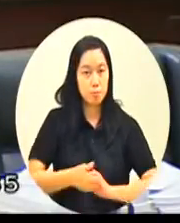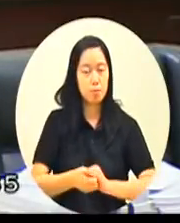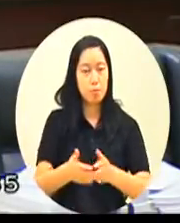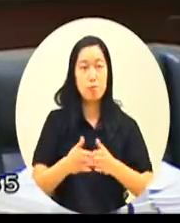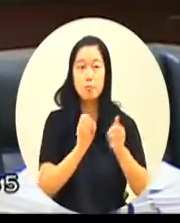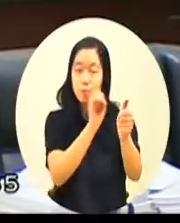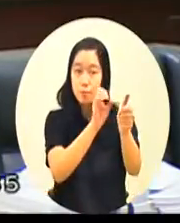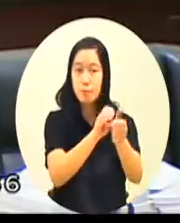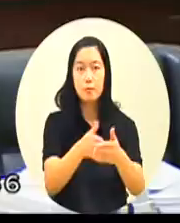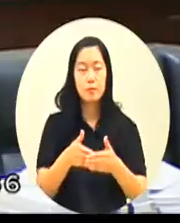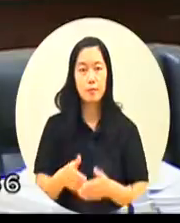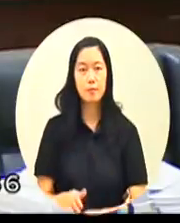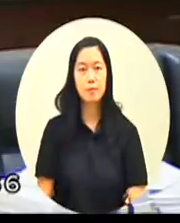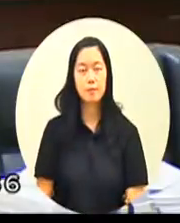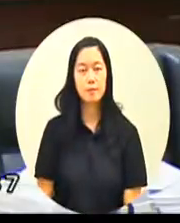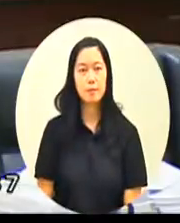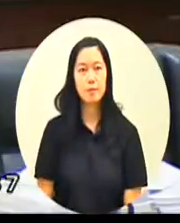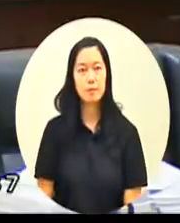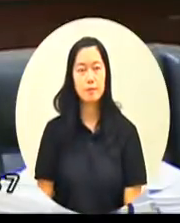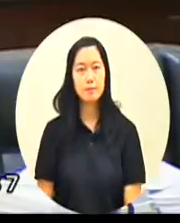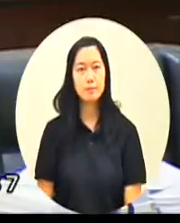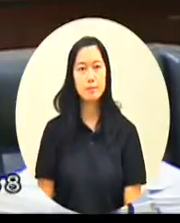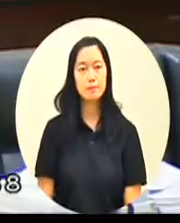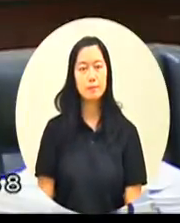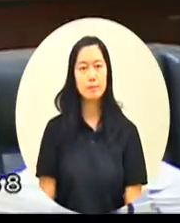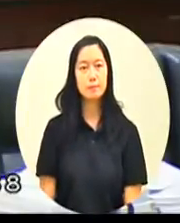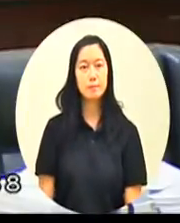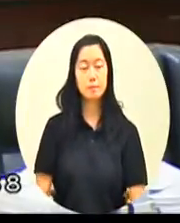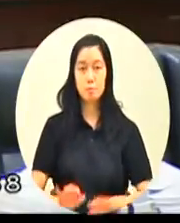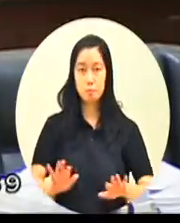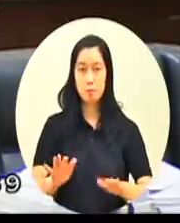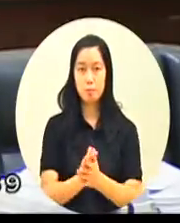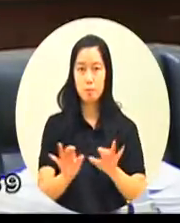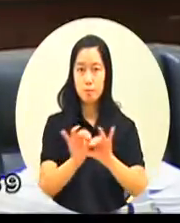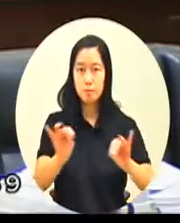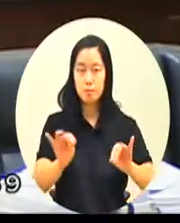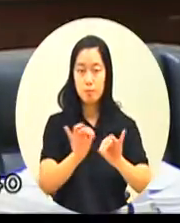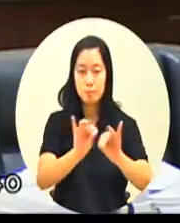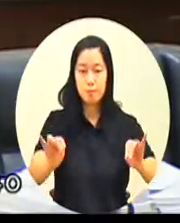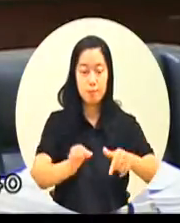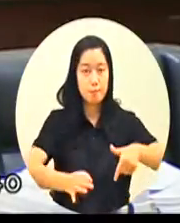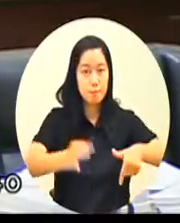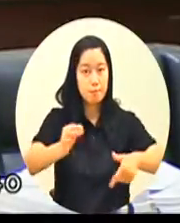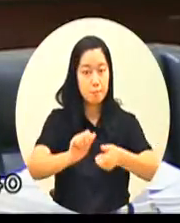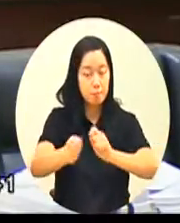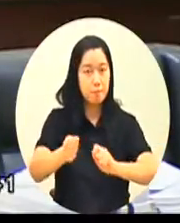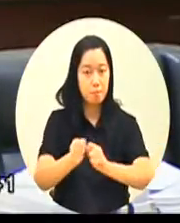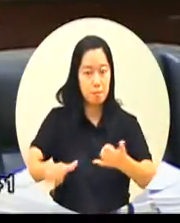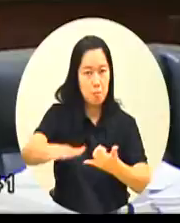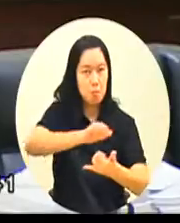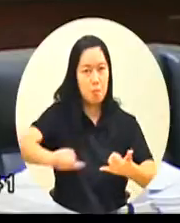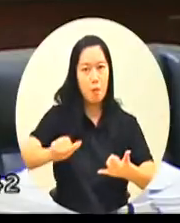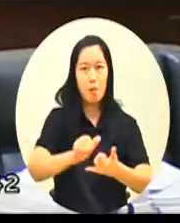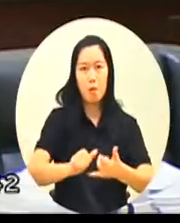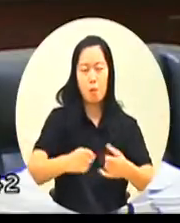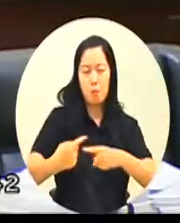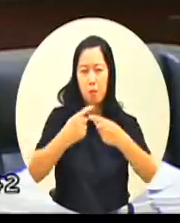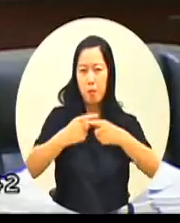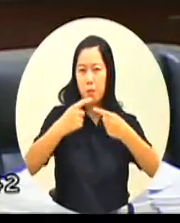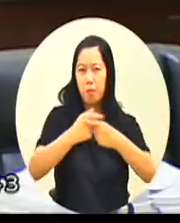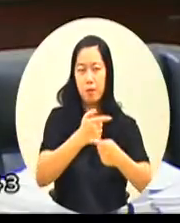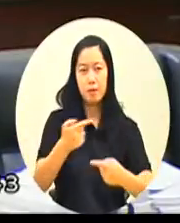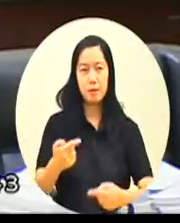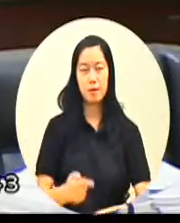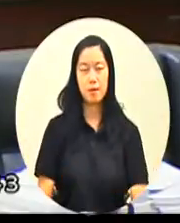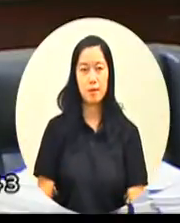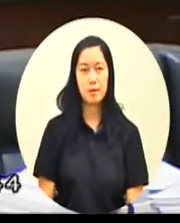道。下一个问题是，我想现在的地价税全国在燃烧，那其实